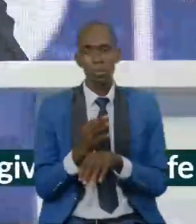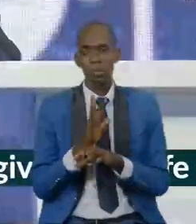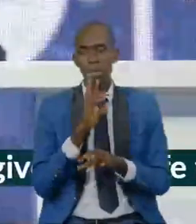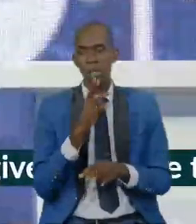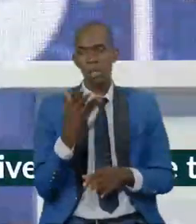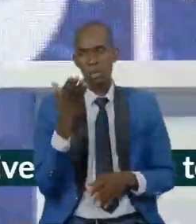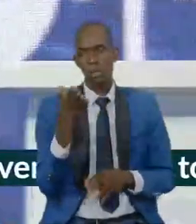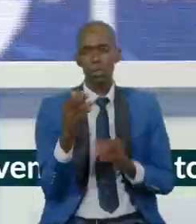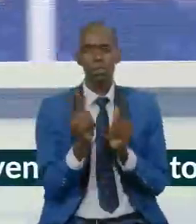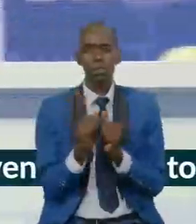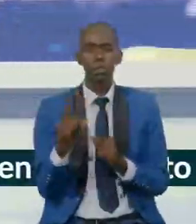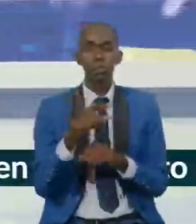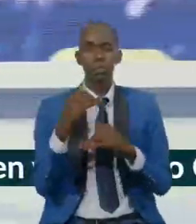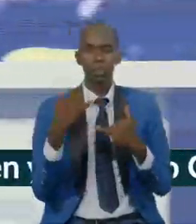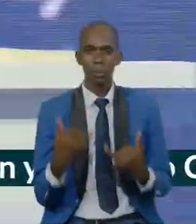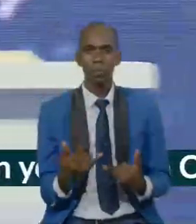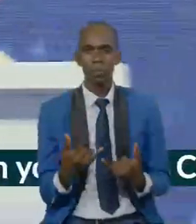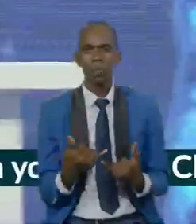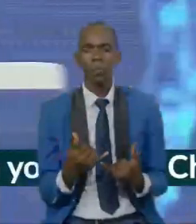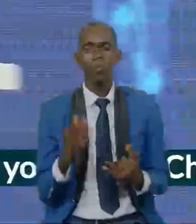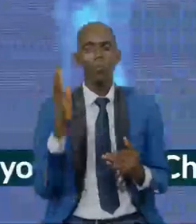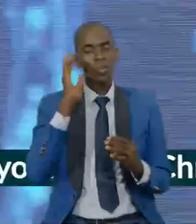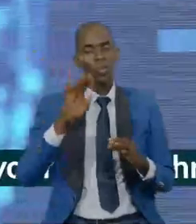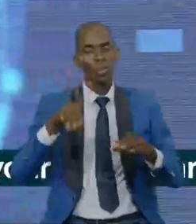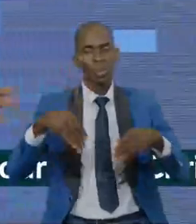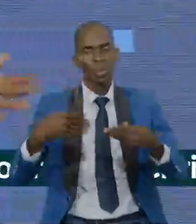Les conseillers sont là avec vous.